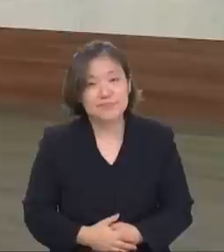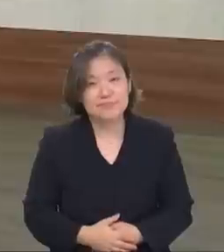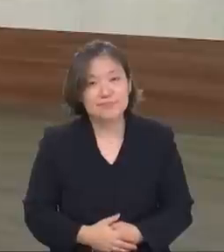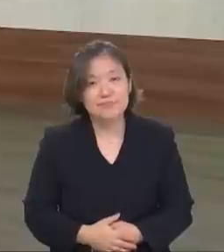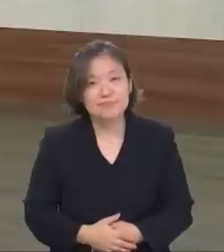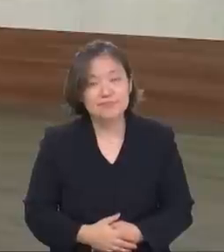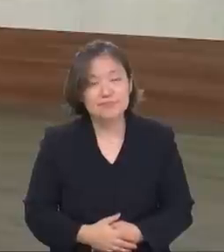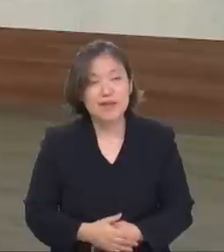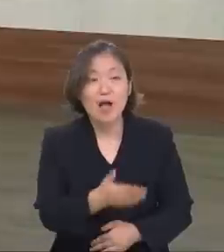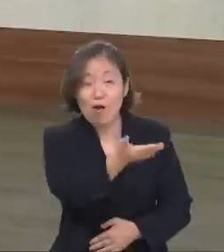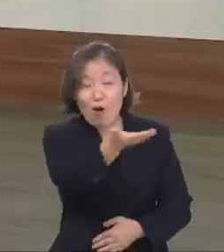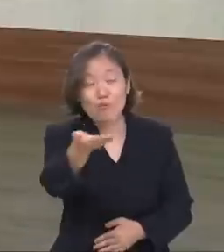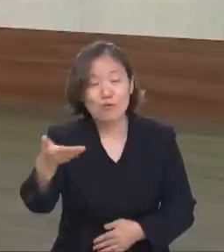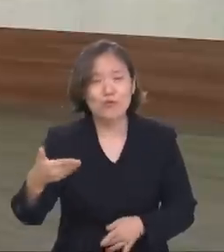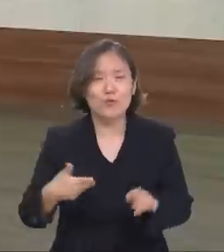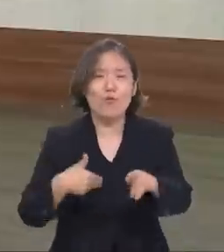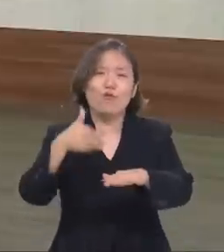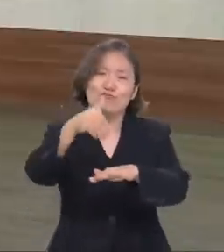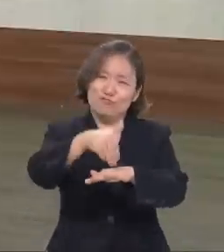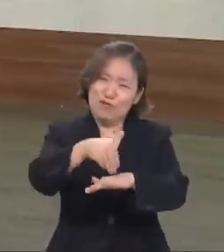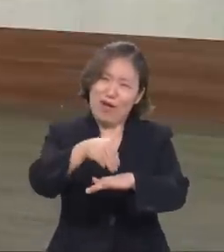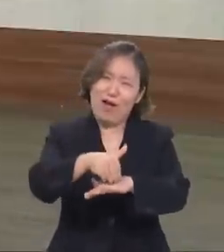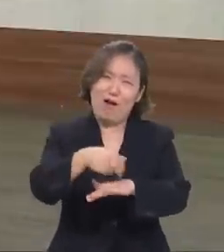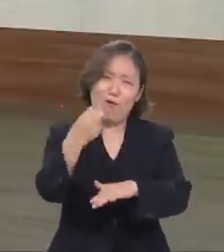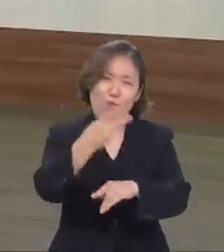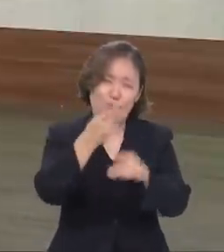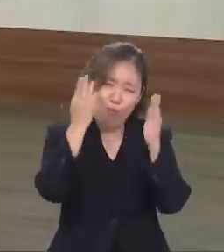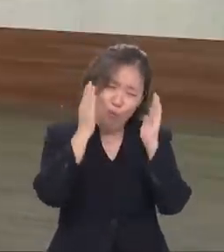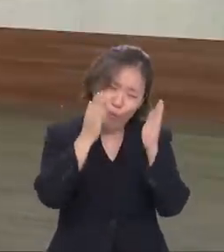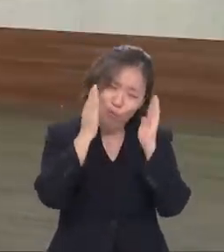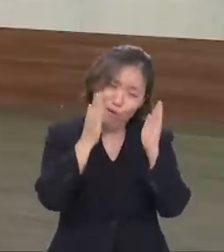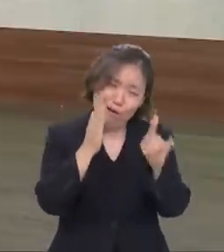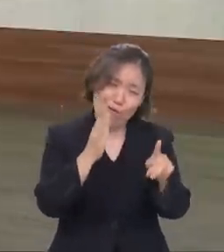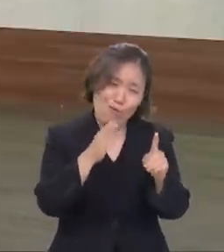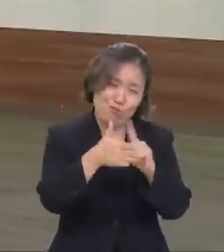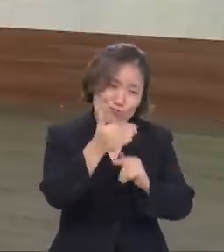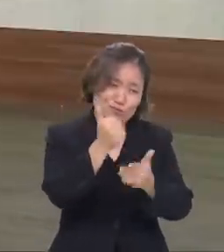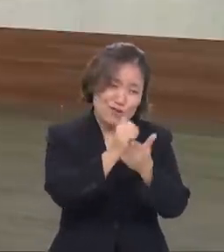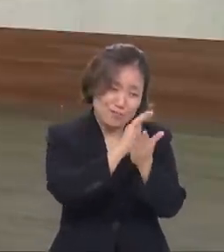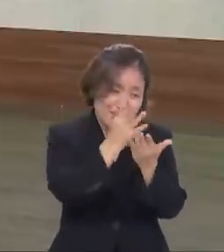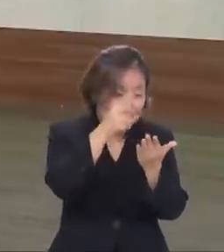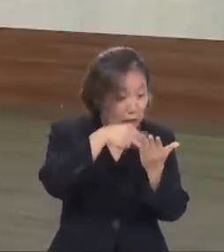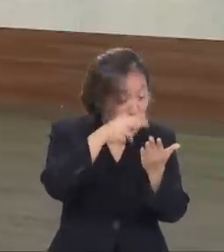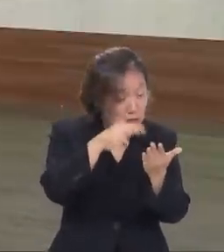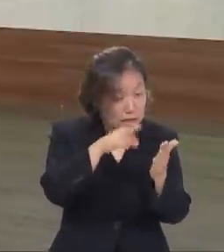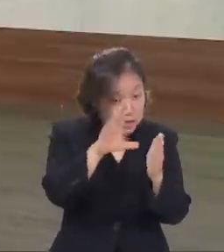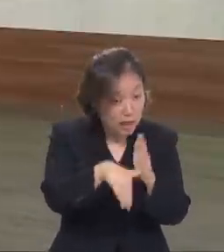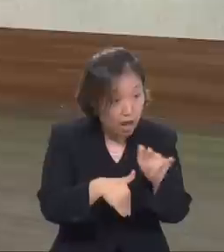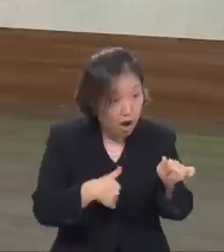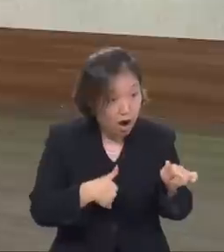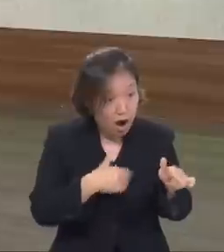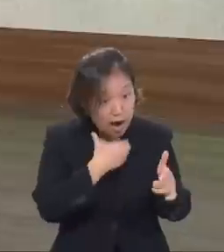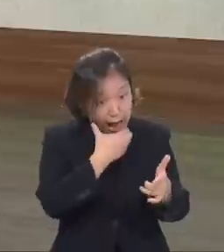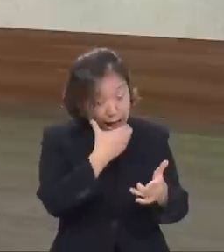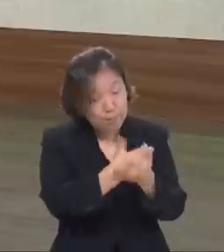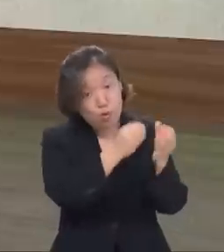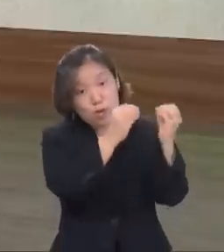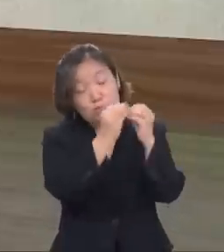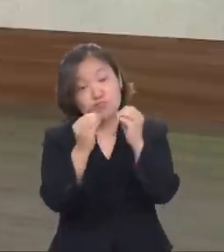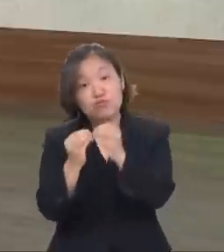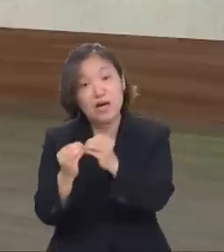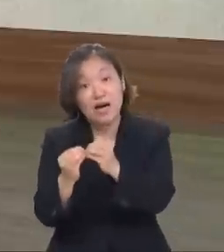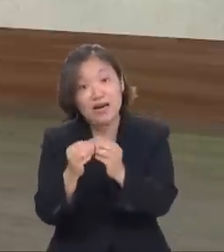누구나 수행을 하고 공부를 하고 경전을 보다 보면 저마다 자기가 꽂히는 부분이 있습니다